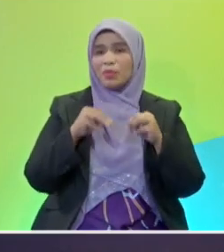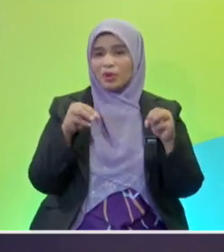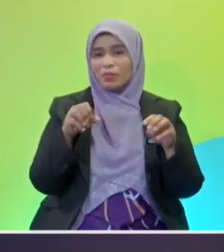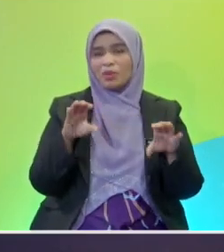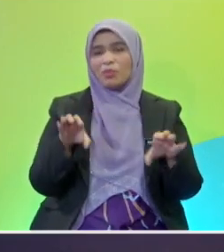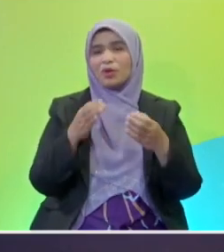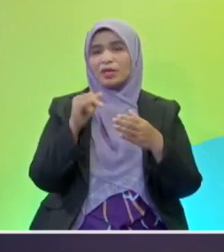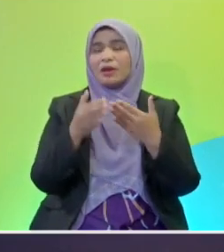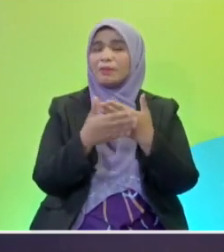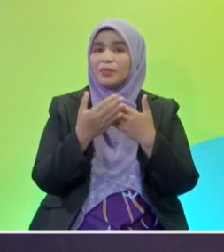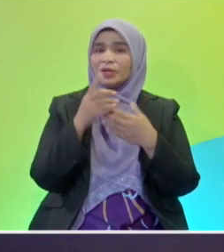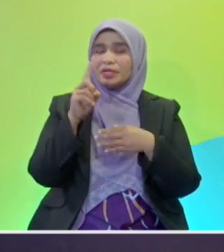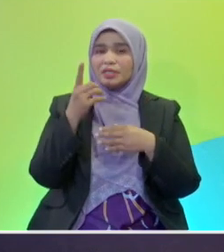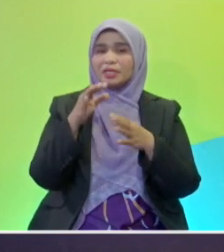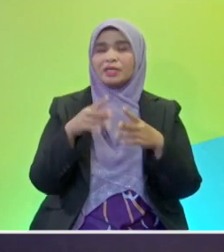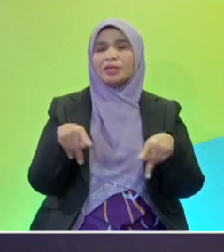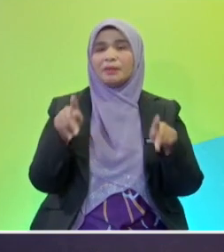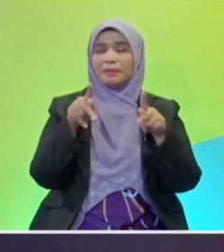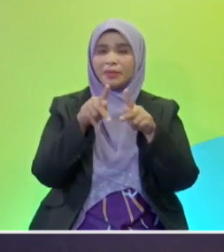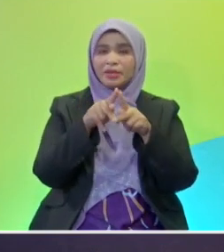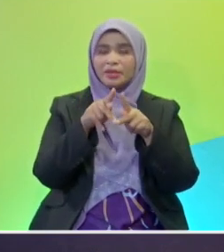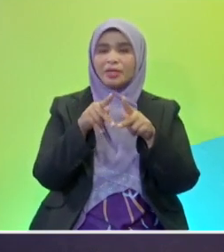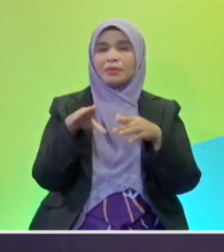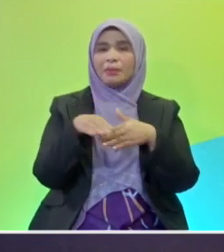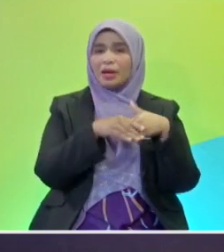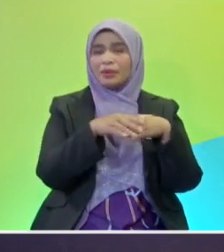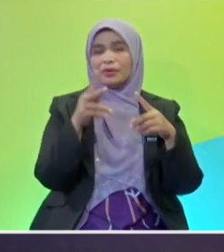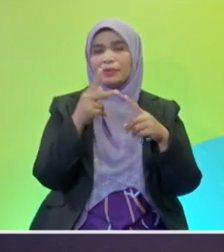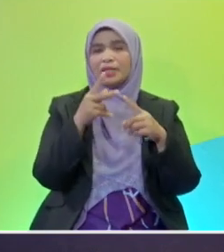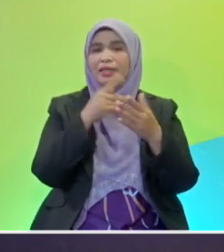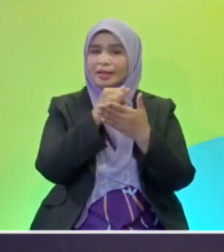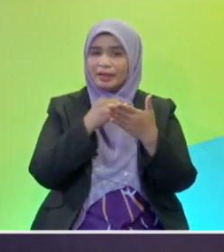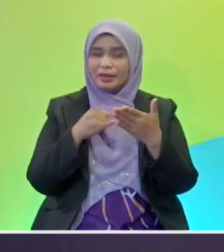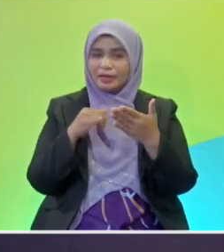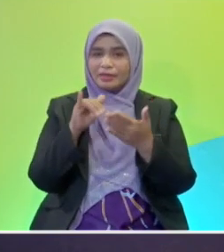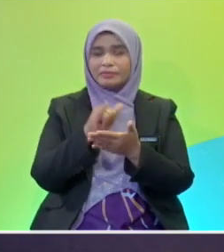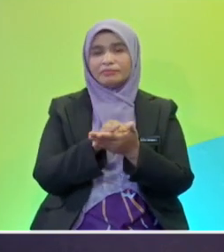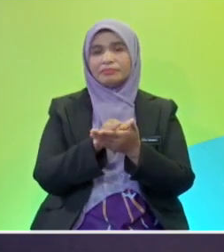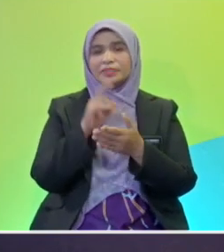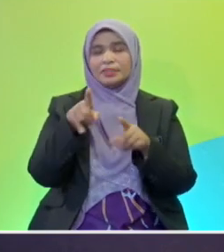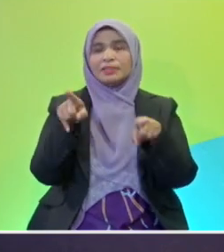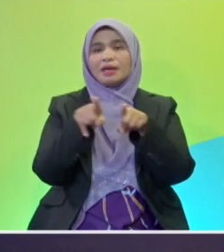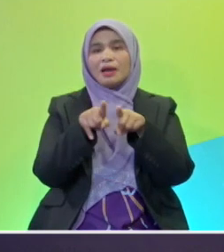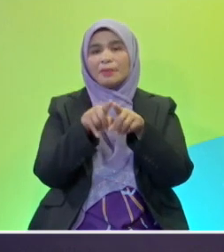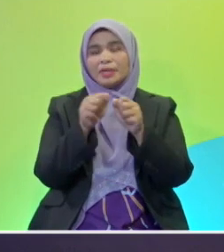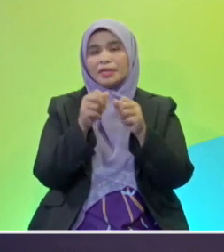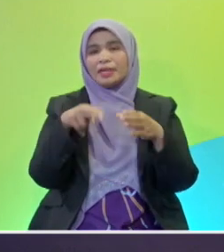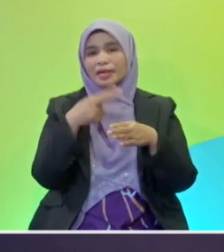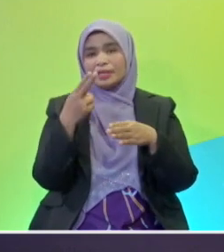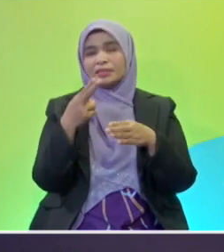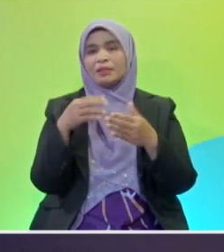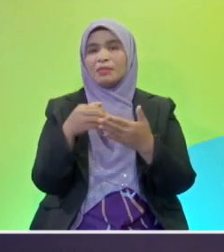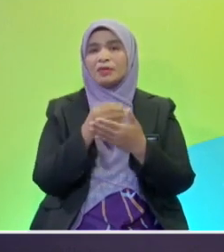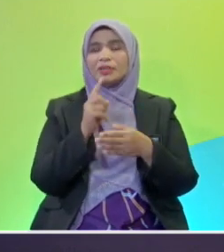kat sini okey yang mudah yang penting berpandukan lakaran lakaran tu penting lakaran mesti sama dengan hasilnya barulah kita dapat